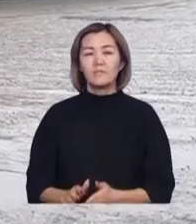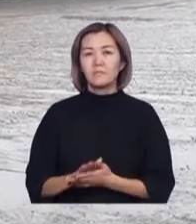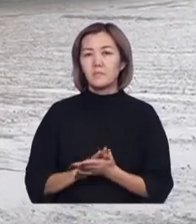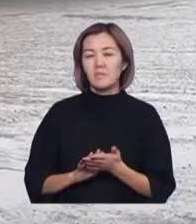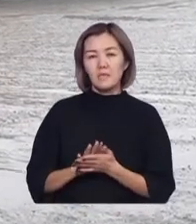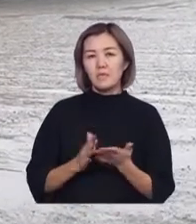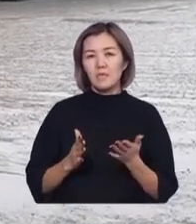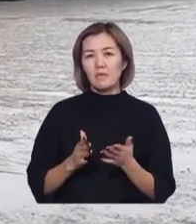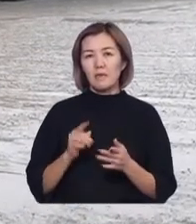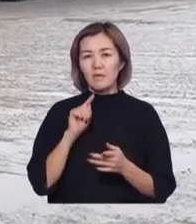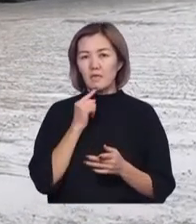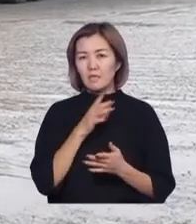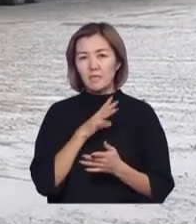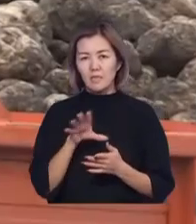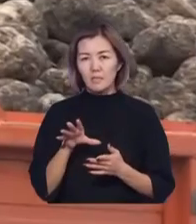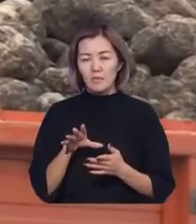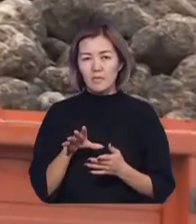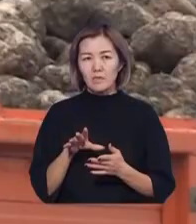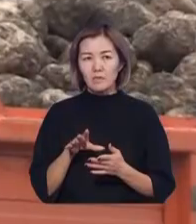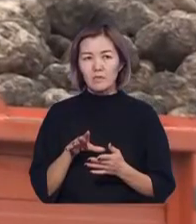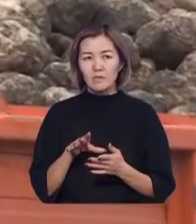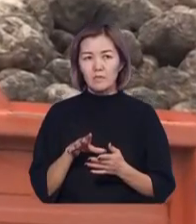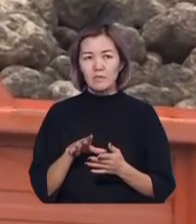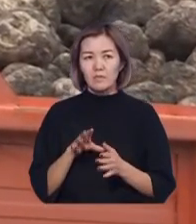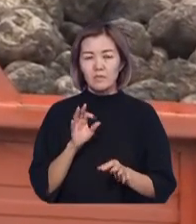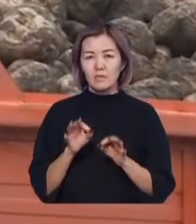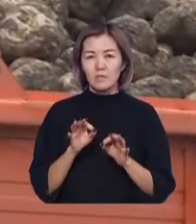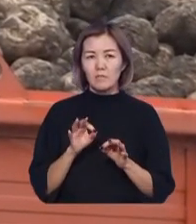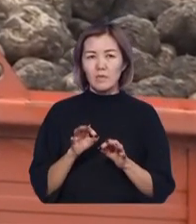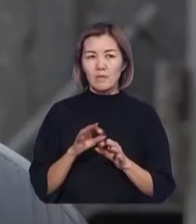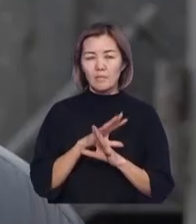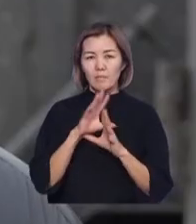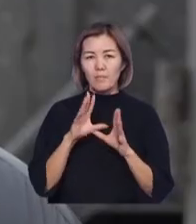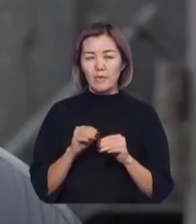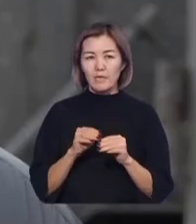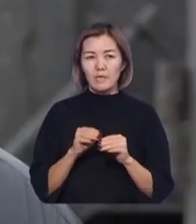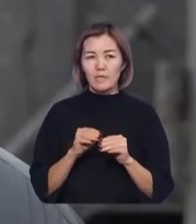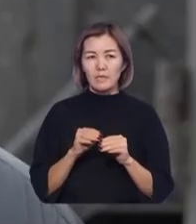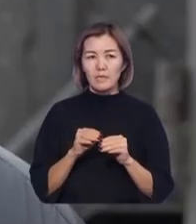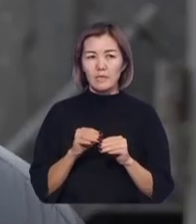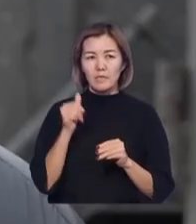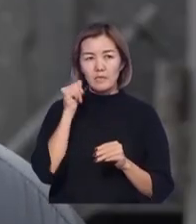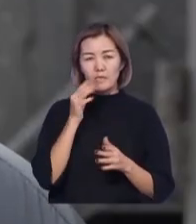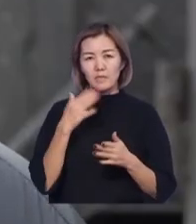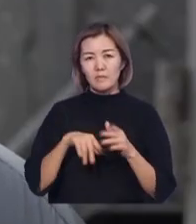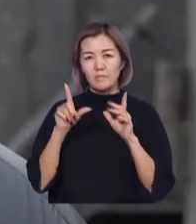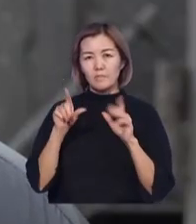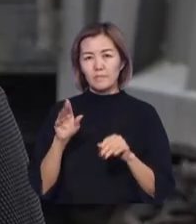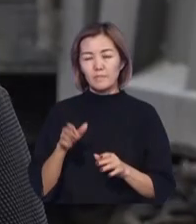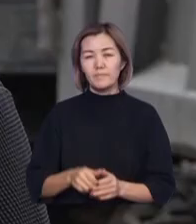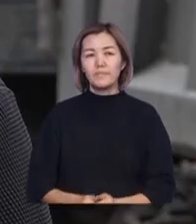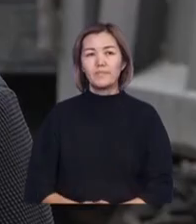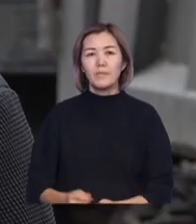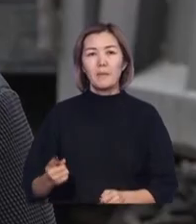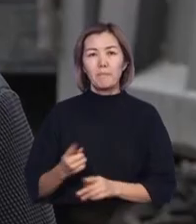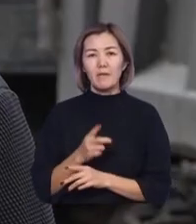жолда қиыншылықтар болған жоқ. Ешқандай төгілген жоқ. Қылша төбесін бекітіп, бүгін төгіп, ертең шығамыз Алла қаласа жолға.